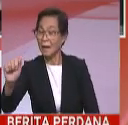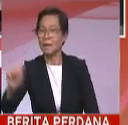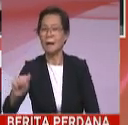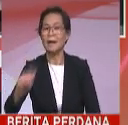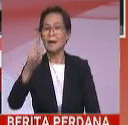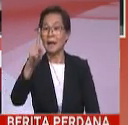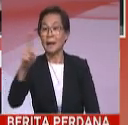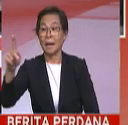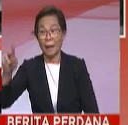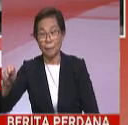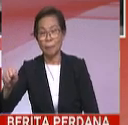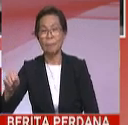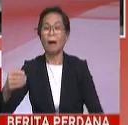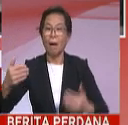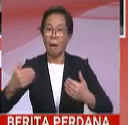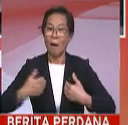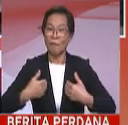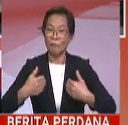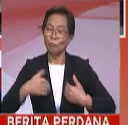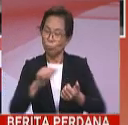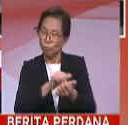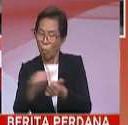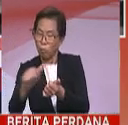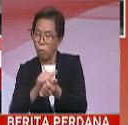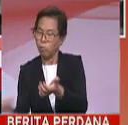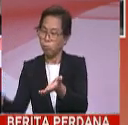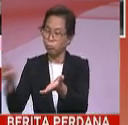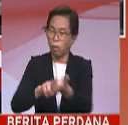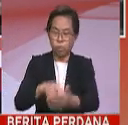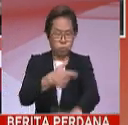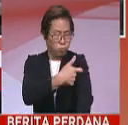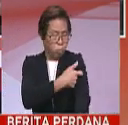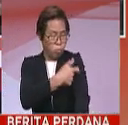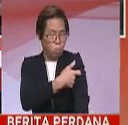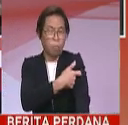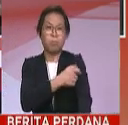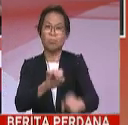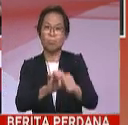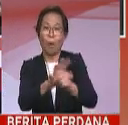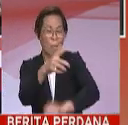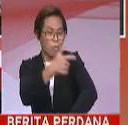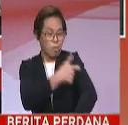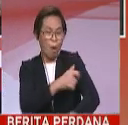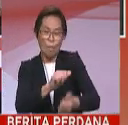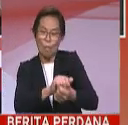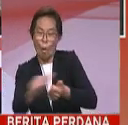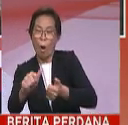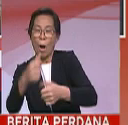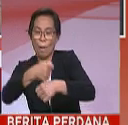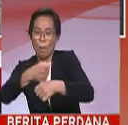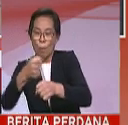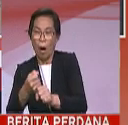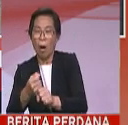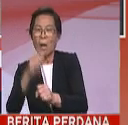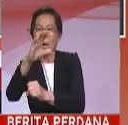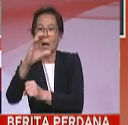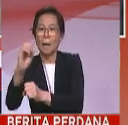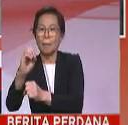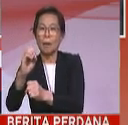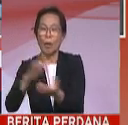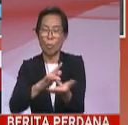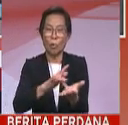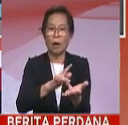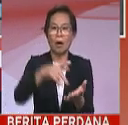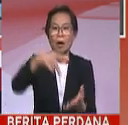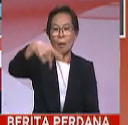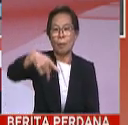Kesihatan Malaysia, juga telah meneruskan pendaftaran vaksin COVID-19 yang dihasilkan syarikat